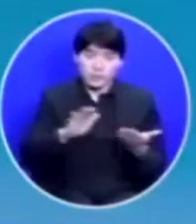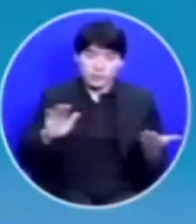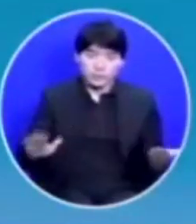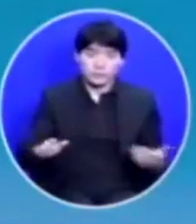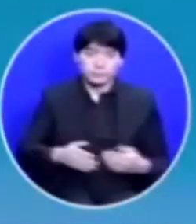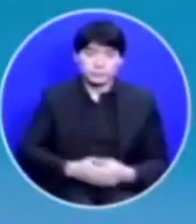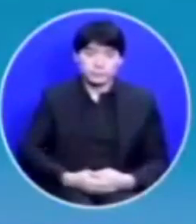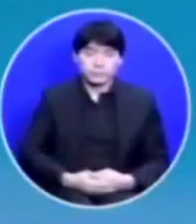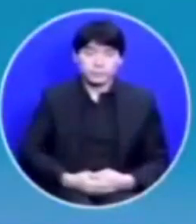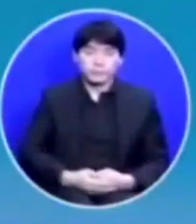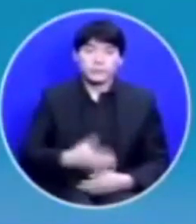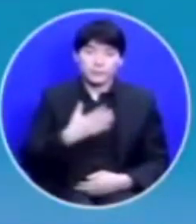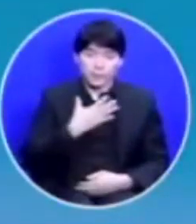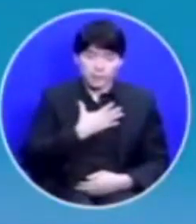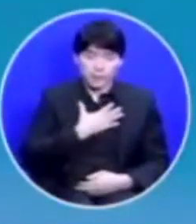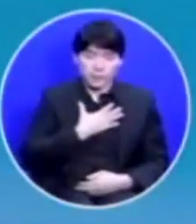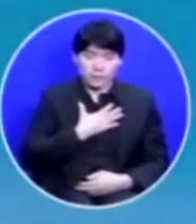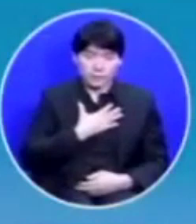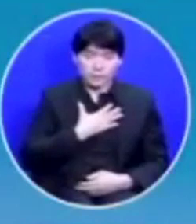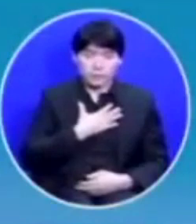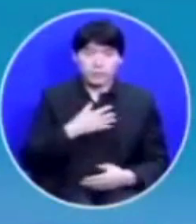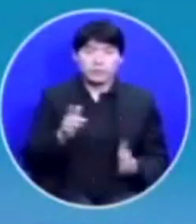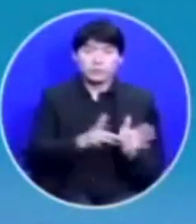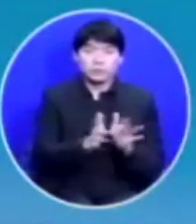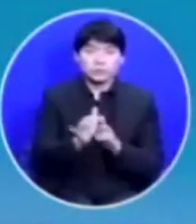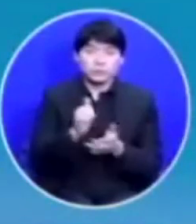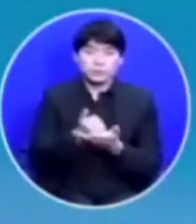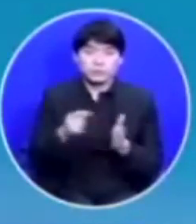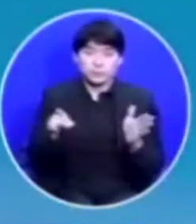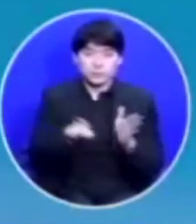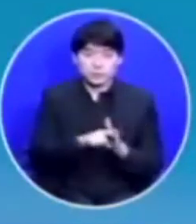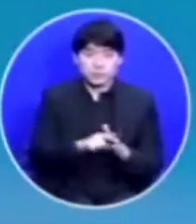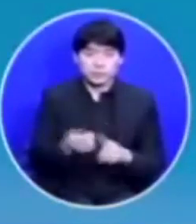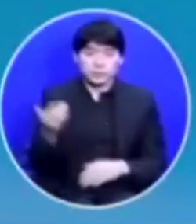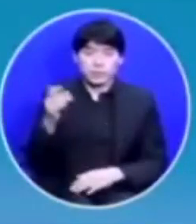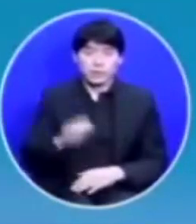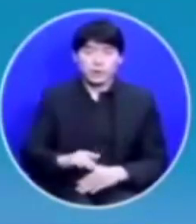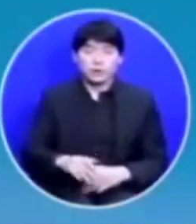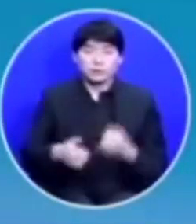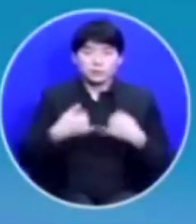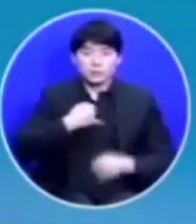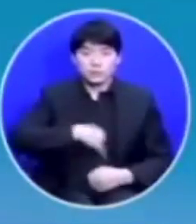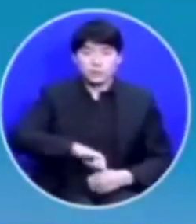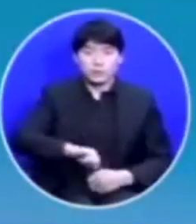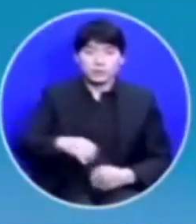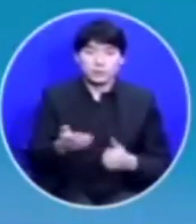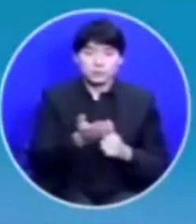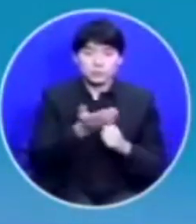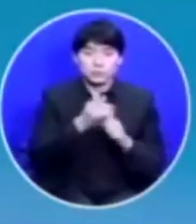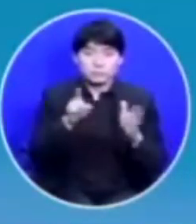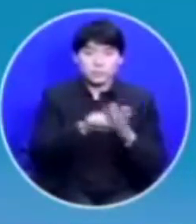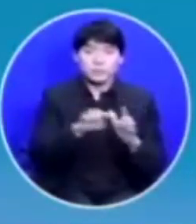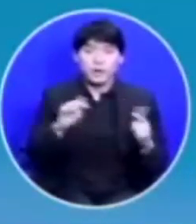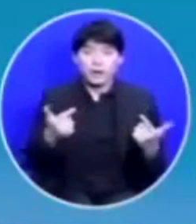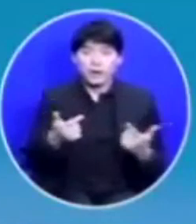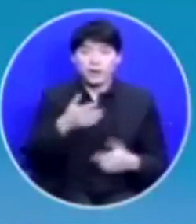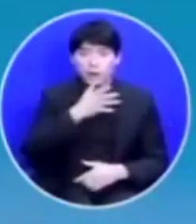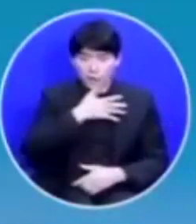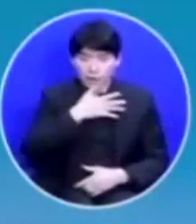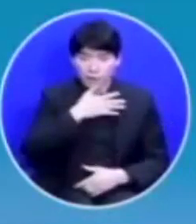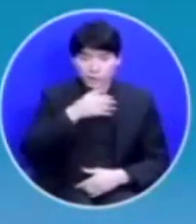내가 예수님을 믿고 살지만 따라 에 기르는 것은 리듬이 아니구나 그래서 그